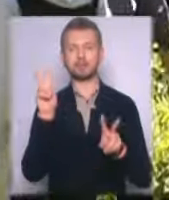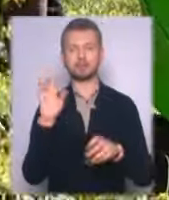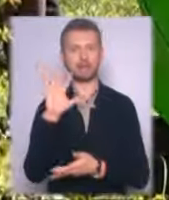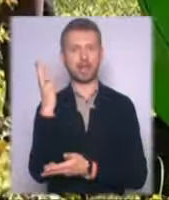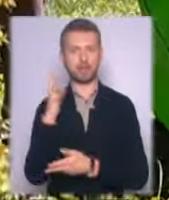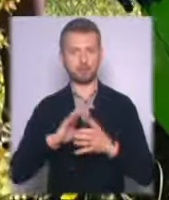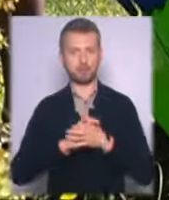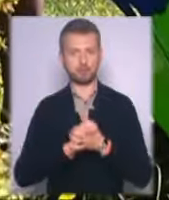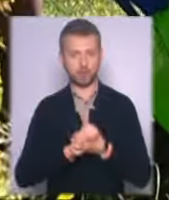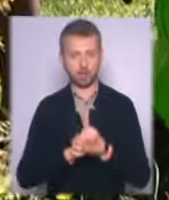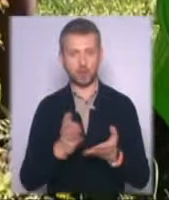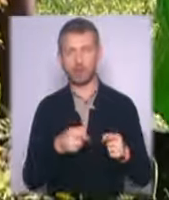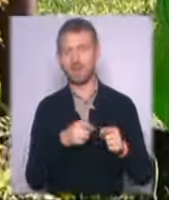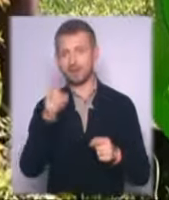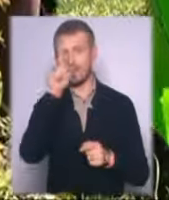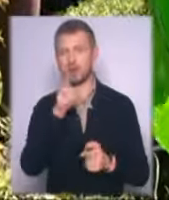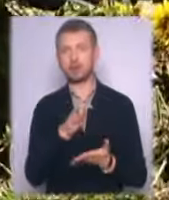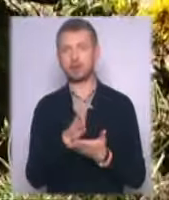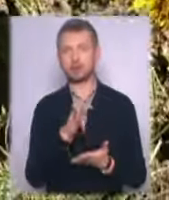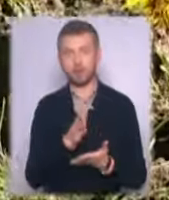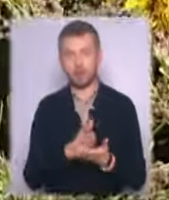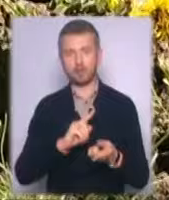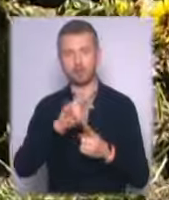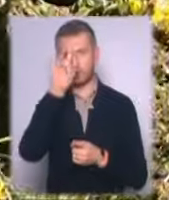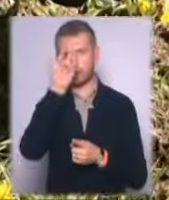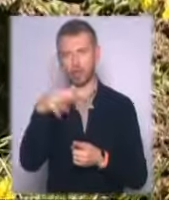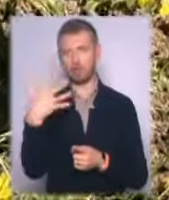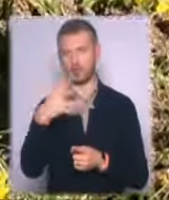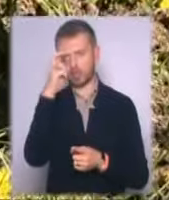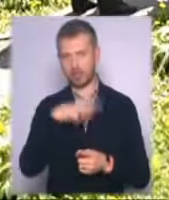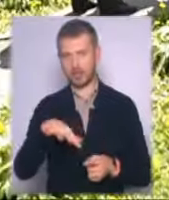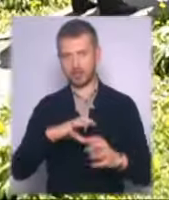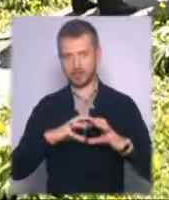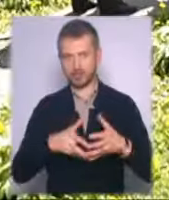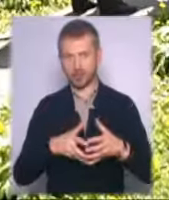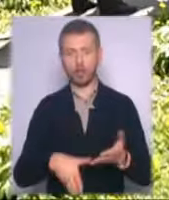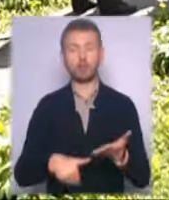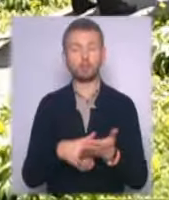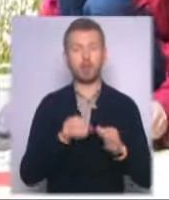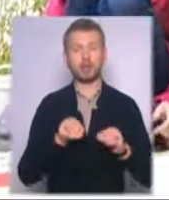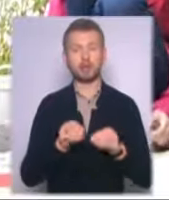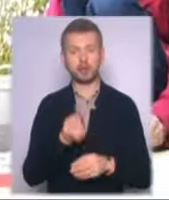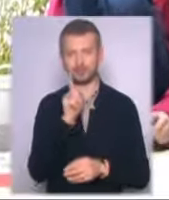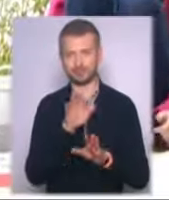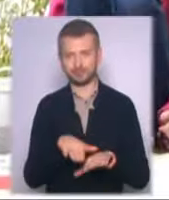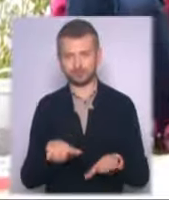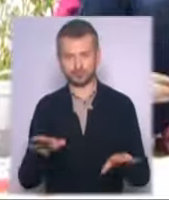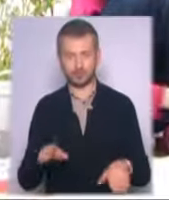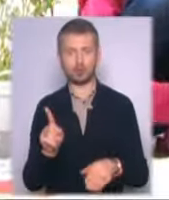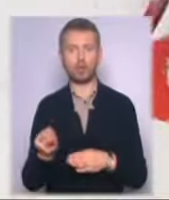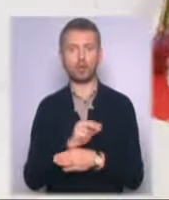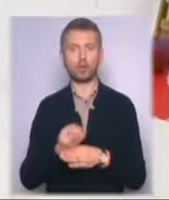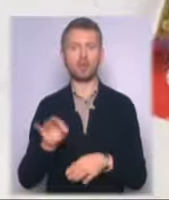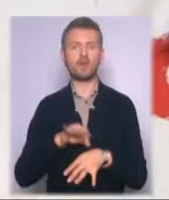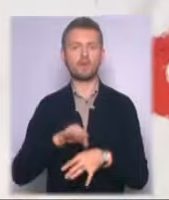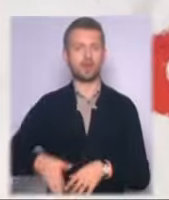місяць існування стала популярною у 50 країнах світу. Допомагали висаджувати маленькі пацієнти, що лікують хворі нирки. Кожен